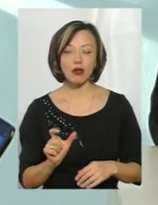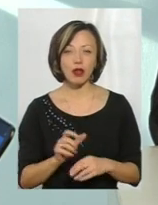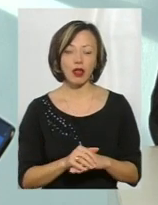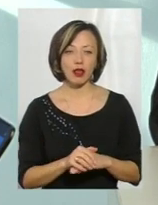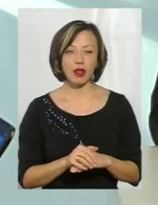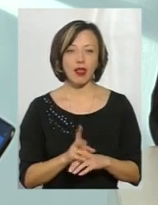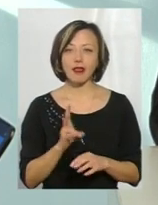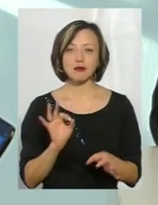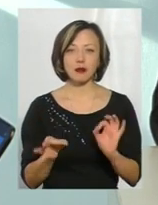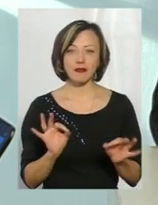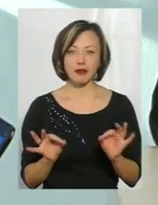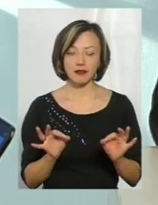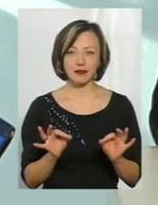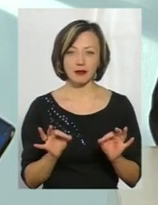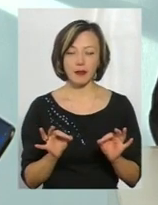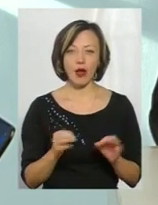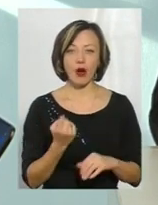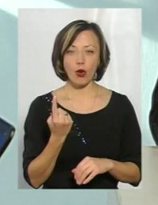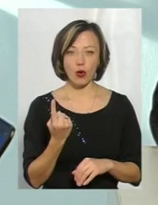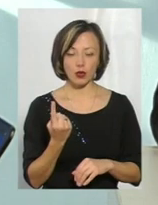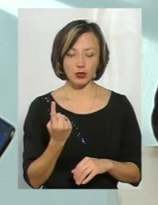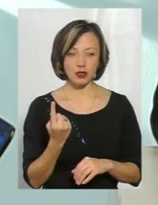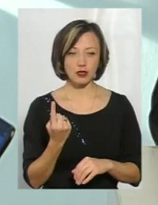якраз предвзятості партій,